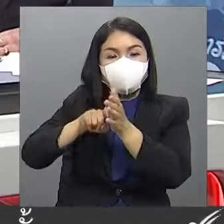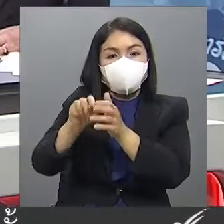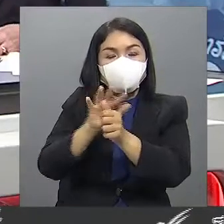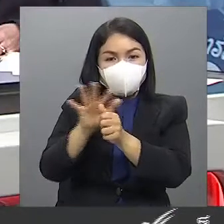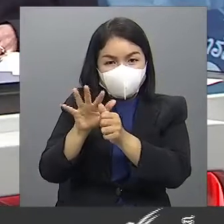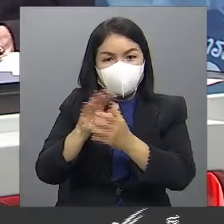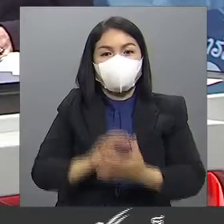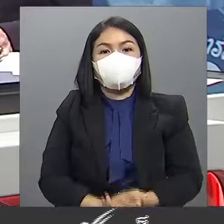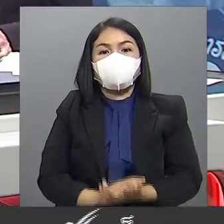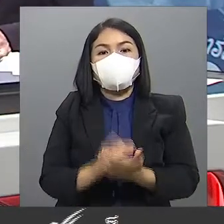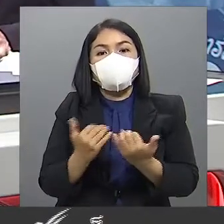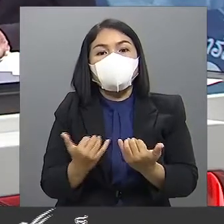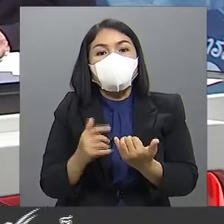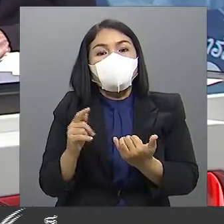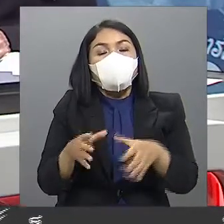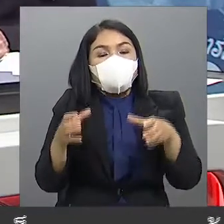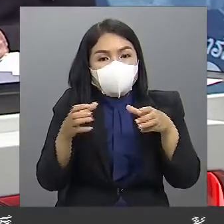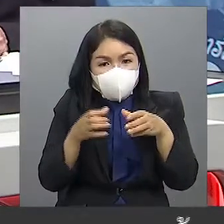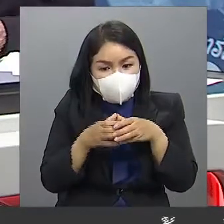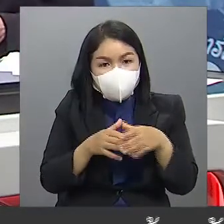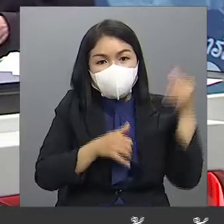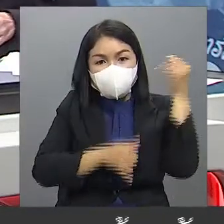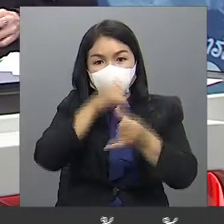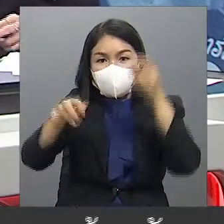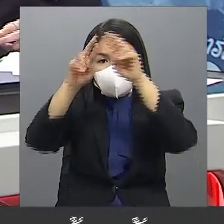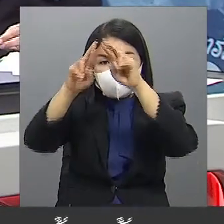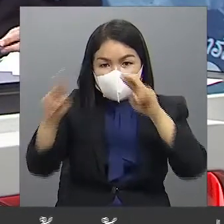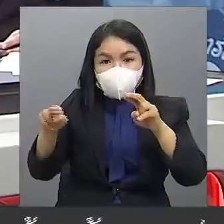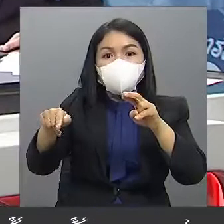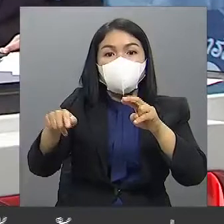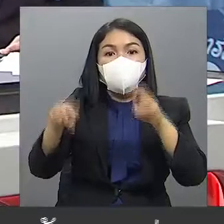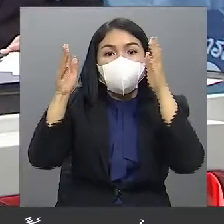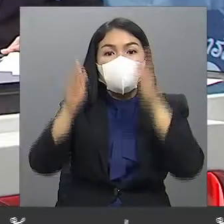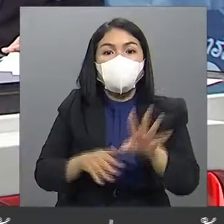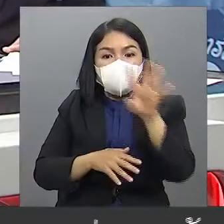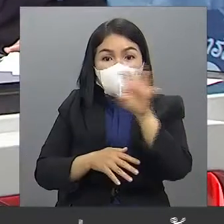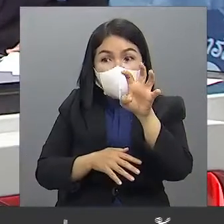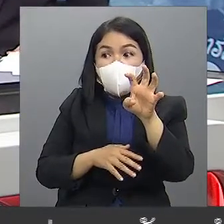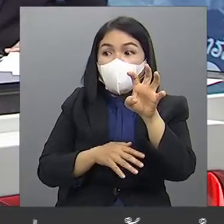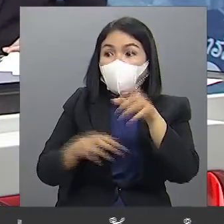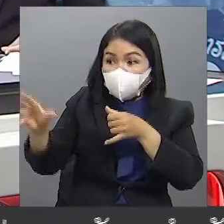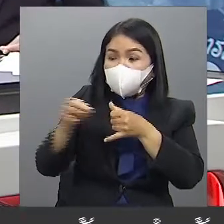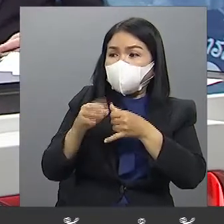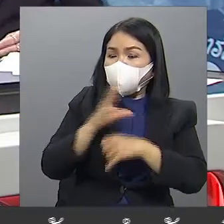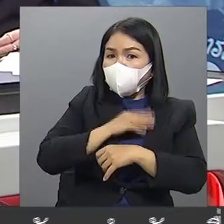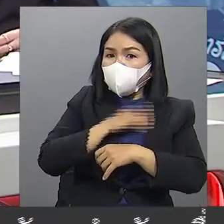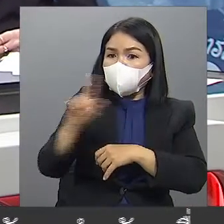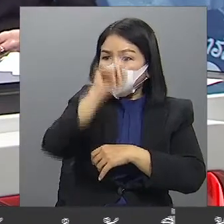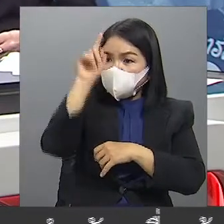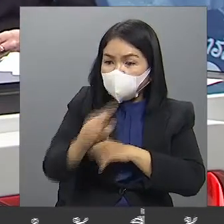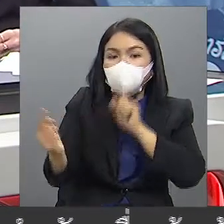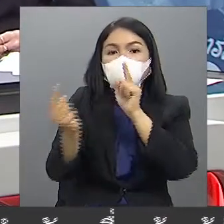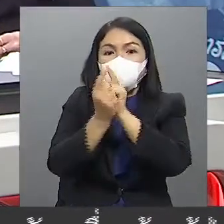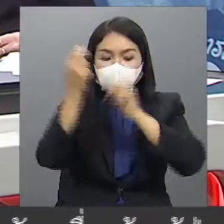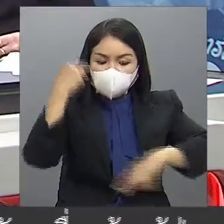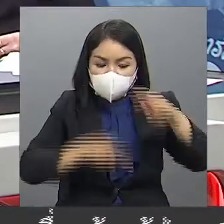กลุ่มสัมผัสผู้ติดเชื้อในร้านอาหารกว่า400คนทยอยเดินทางไปตรวจคัดกรองเชื้อไวรัสโควิด -19 หลังจากพบผู้ไปใช้บริการ